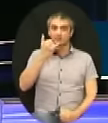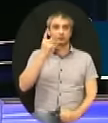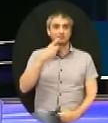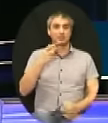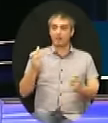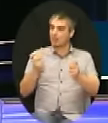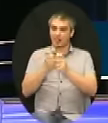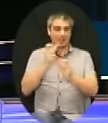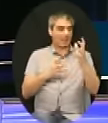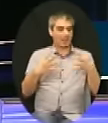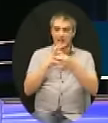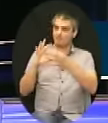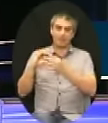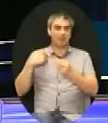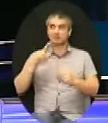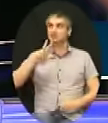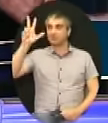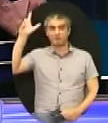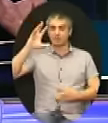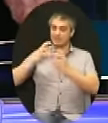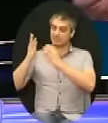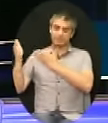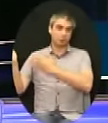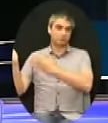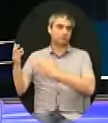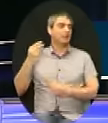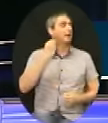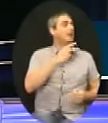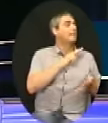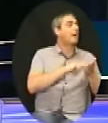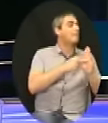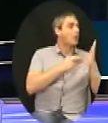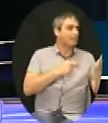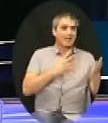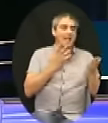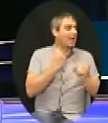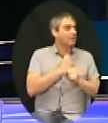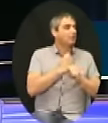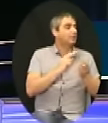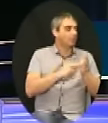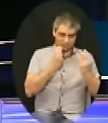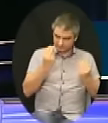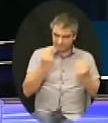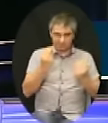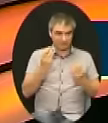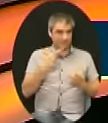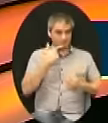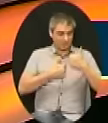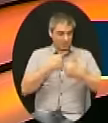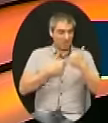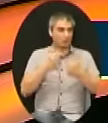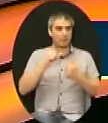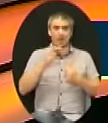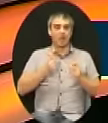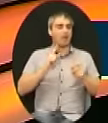בין אוכלוסיות, אני מחבר בצפון בין הקיבוצניקים, בפוליטיקה, בפוליטיקה זה פוליטיקה, זה חלק מהסמנים, התחרות על